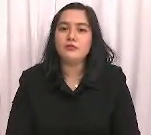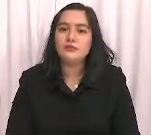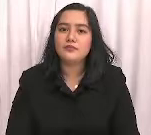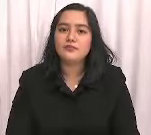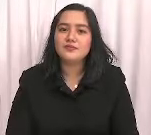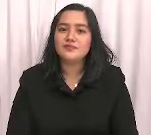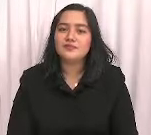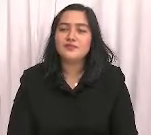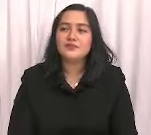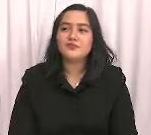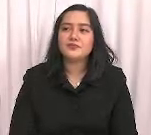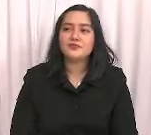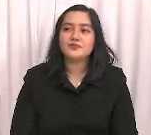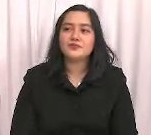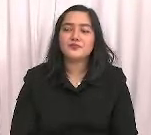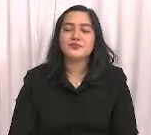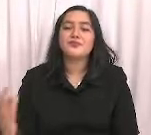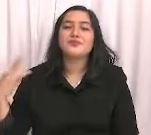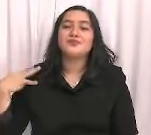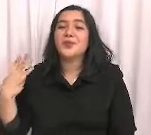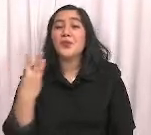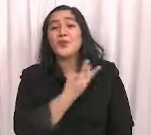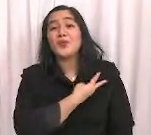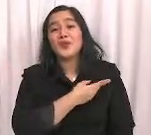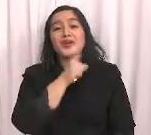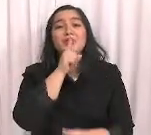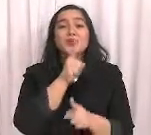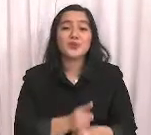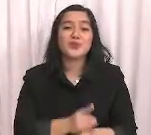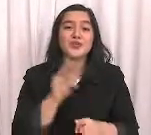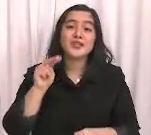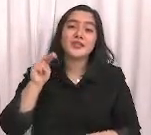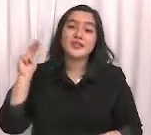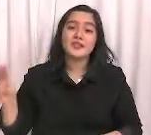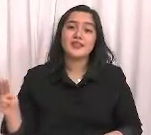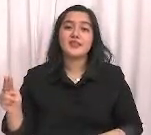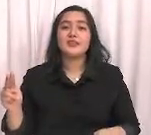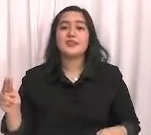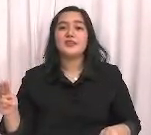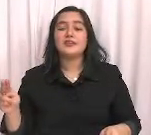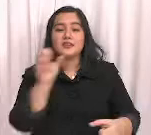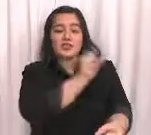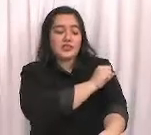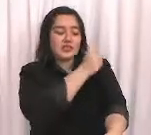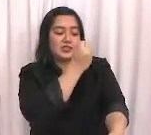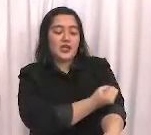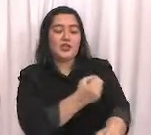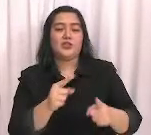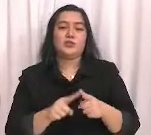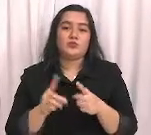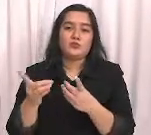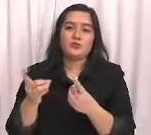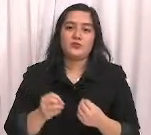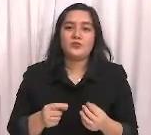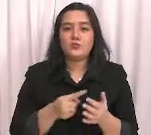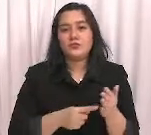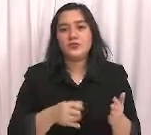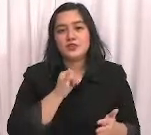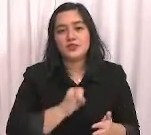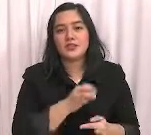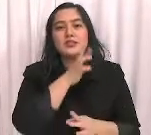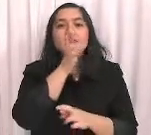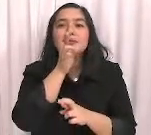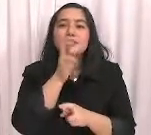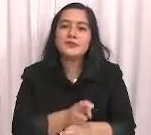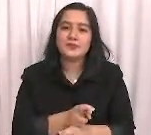Talagang kailangan natin ng strength to do what is right. Mabigat yung pagiging virtuous woman. It's only by